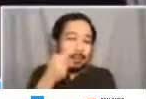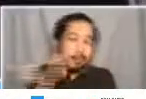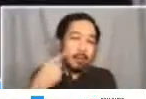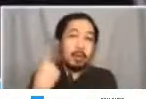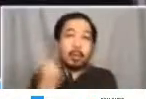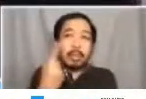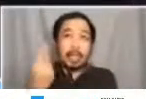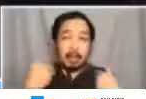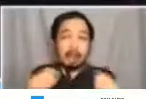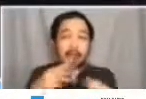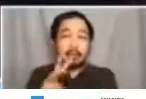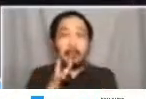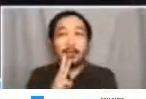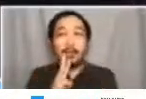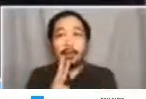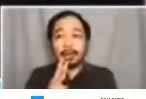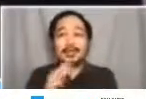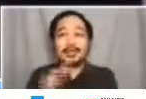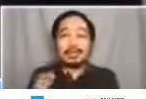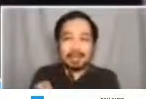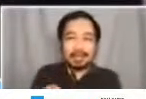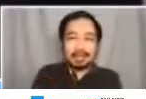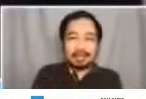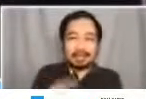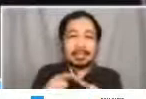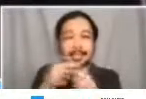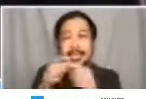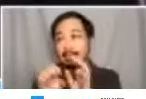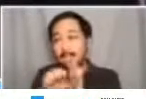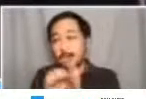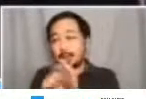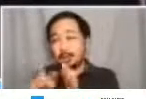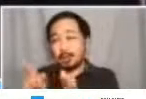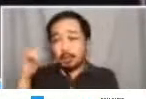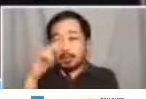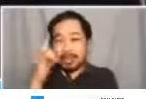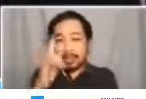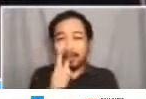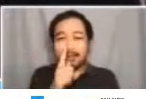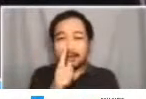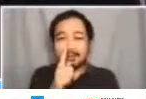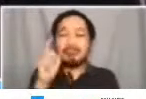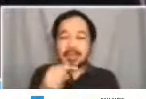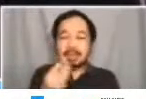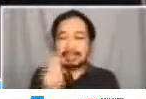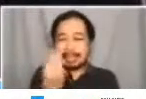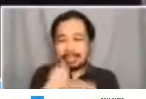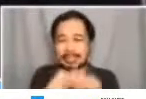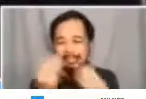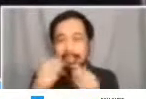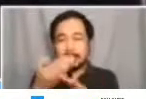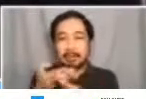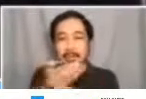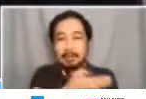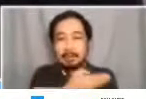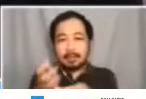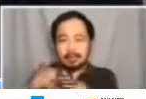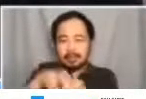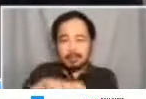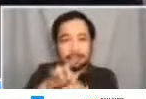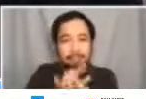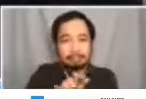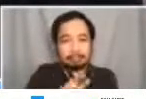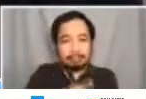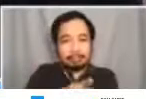Ma'am Charo, sa ngalan po ng Presidential Communications Operations Office, kami din po ay nagpapasalamat sa inyong tanggapan sa pamunuan ng